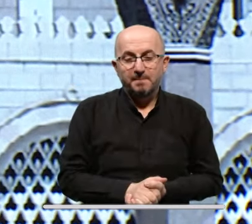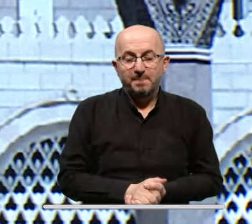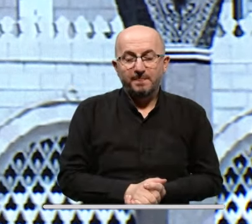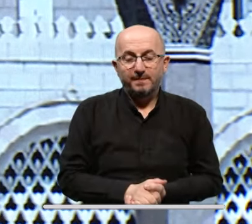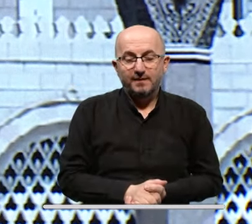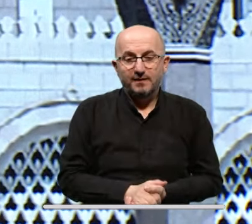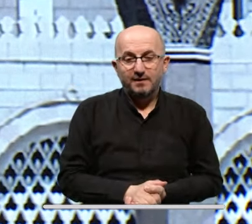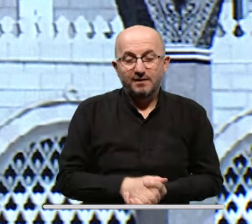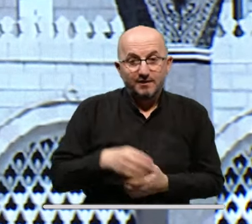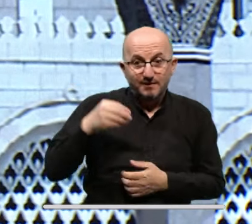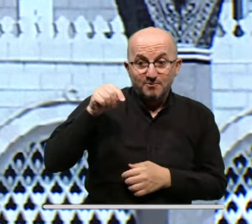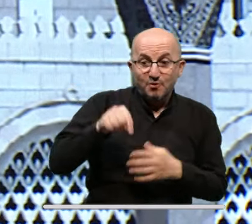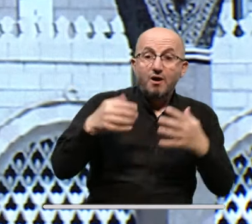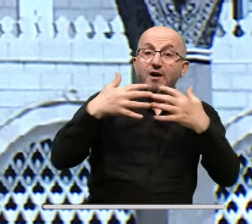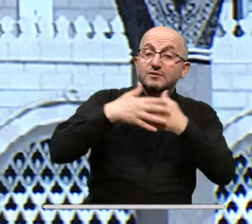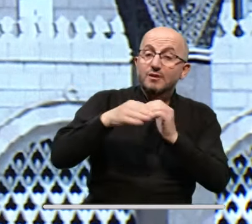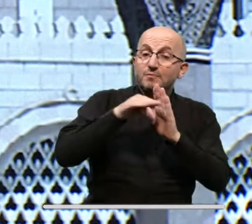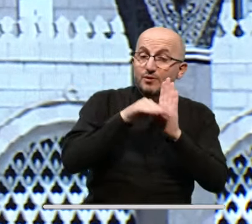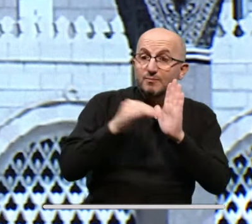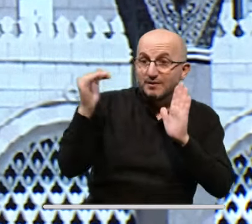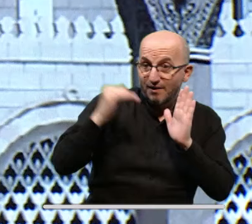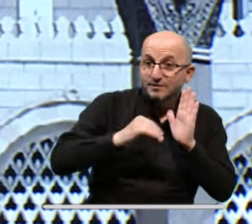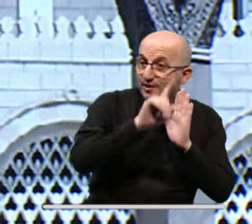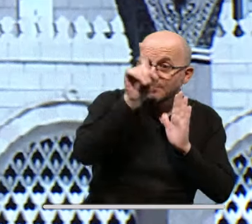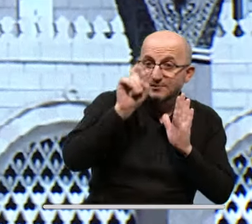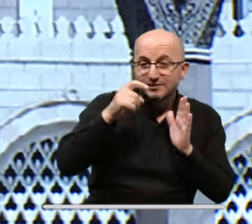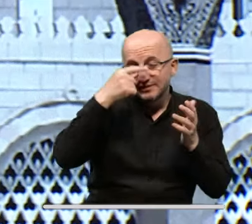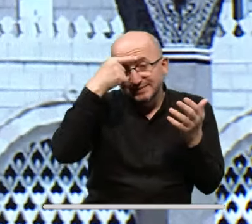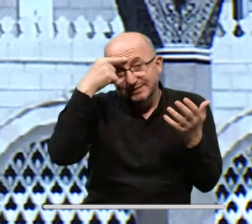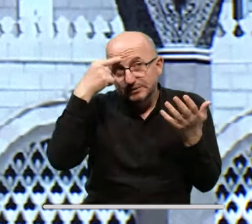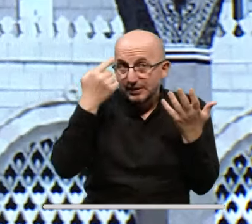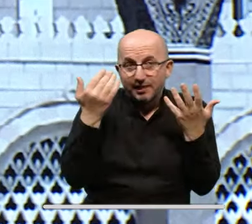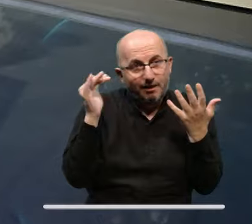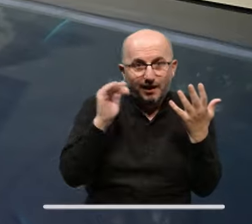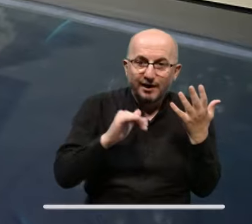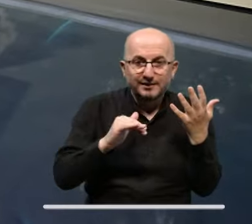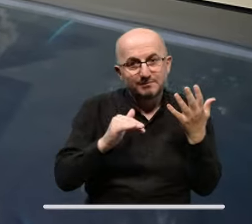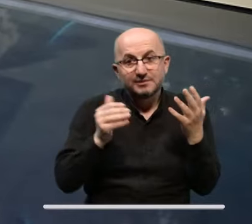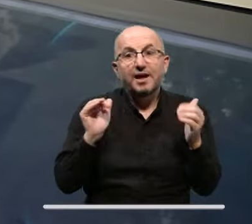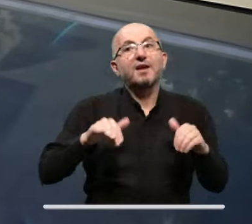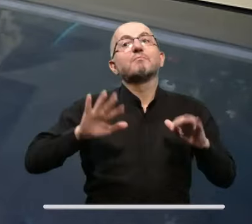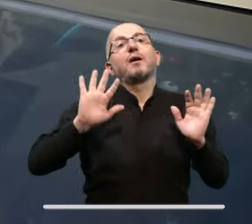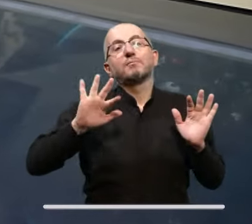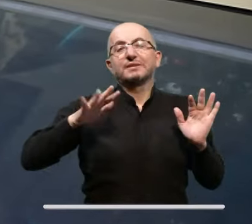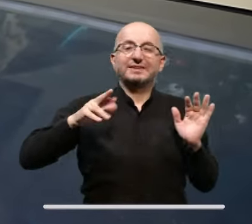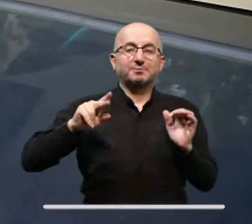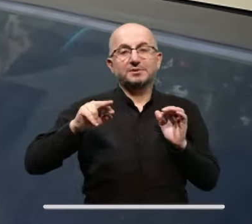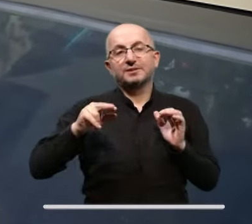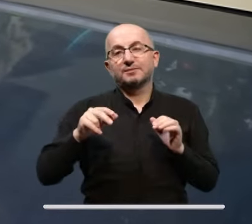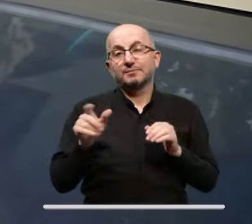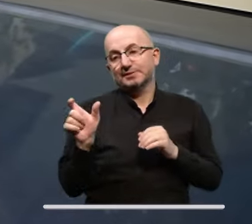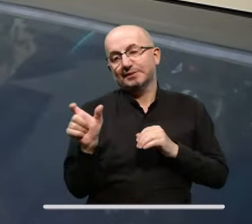E hocam bu akşam programa gelecek misin ya inşallah gelirim Yani yani gelmem gibi bir